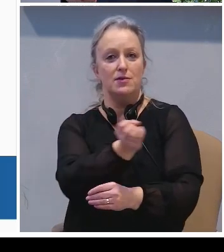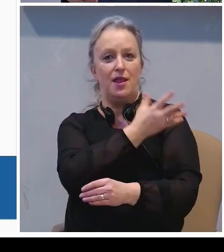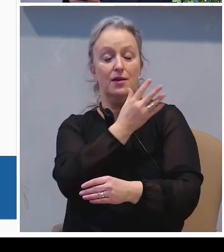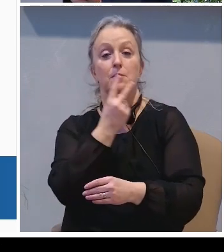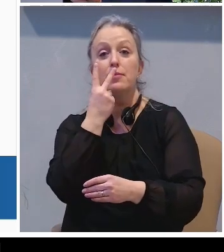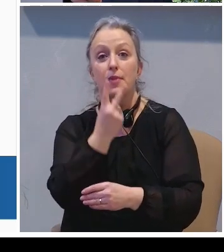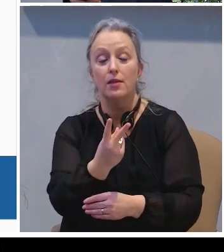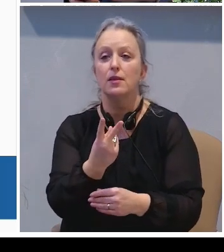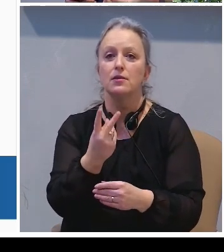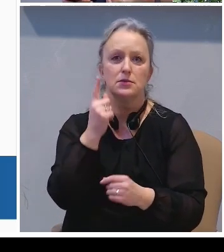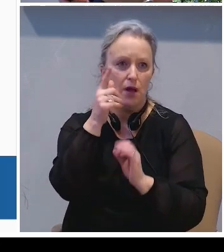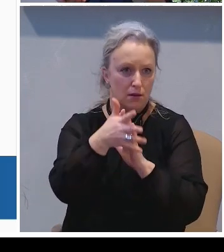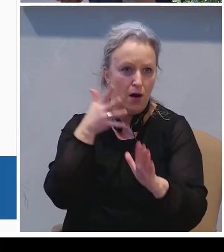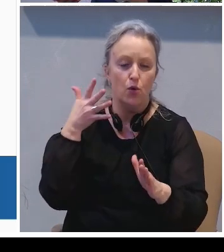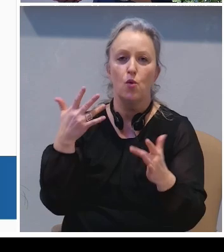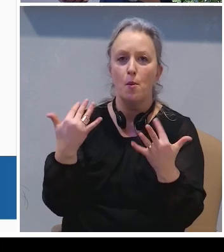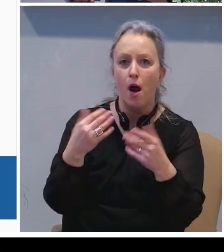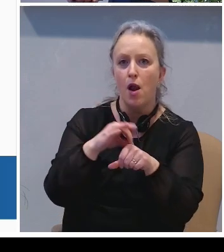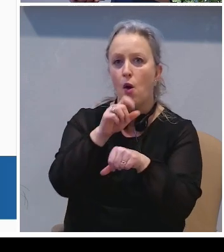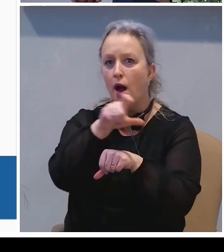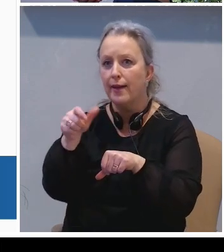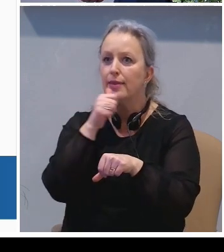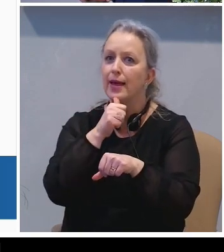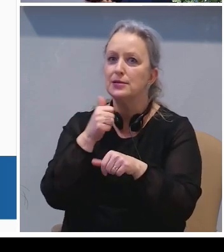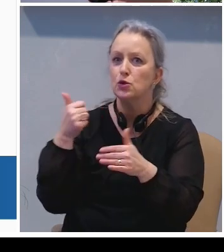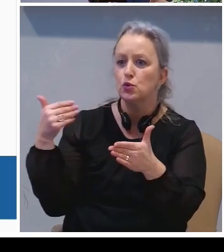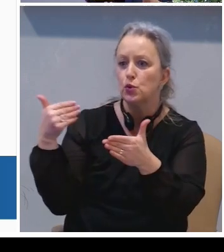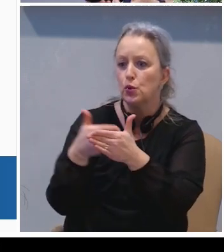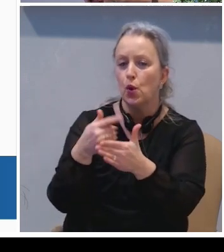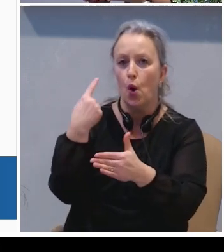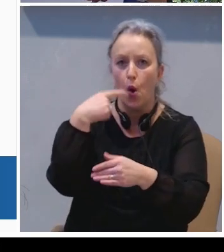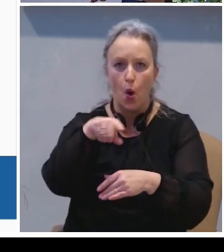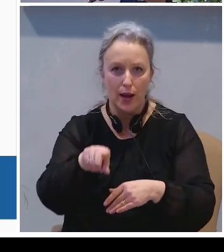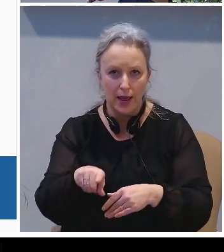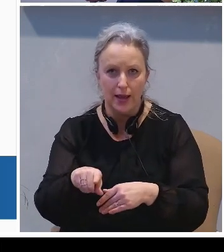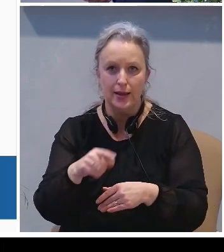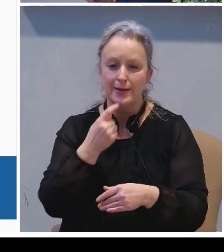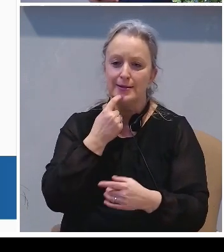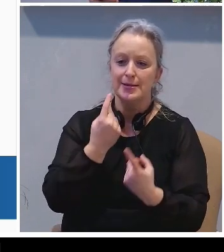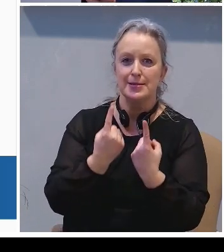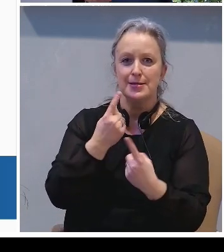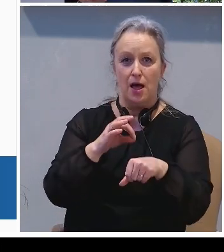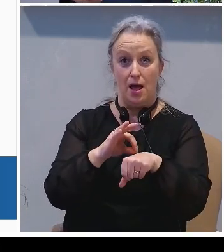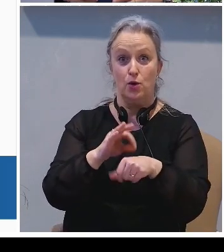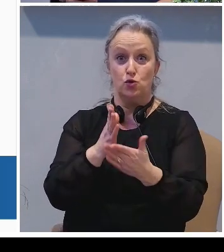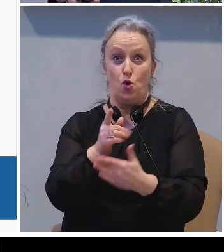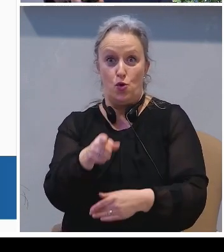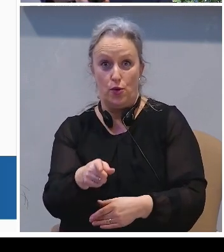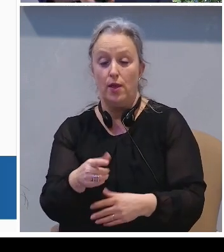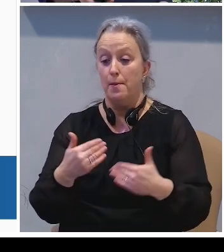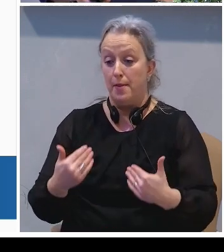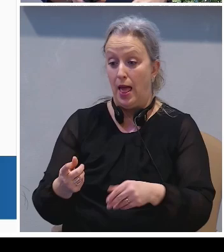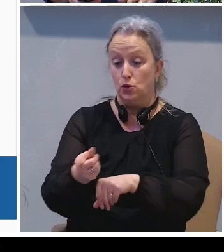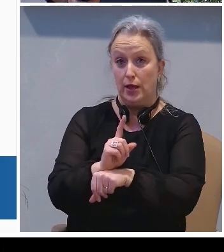currently working on this, and patsiente, this keda is on the current testitud overview of the number of neuromuskulaarse patients haiguse kahtlusel ja tested praeguseks for hetkeks